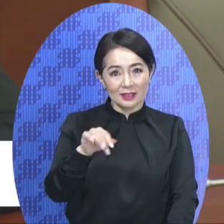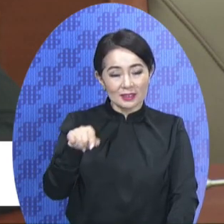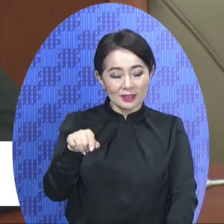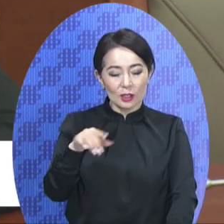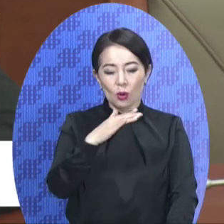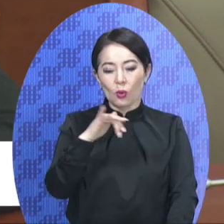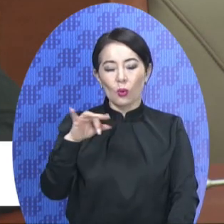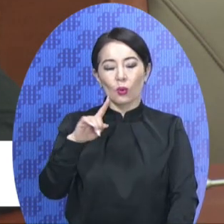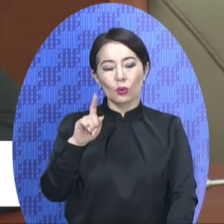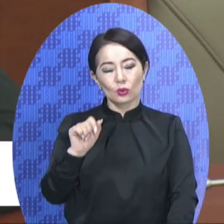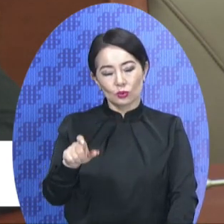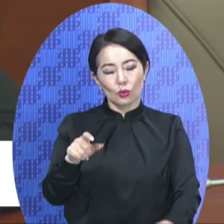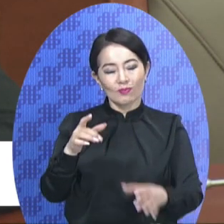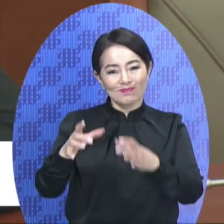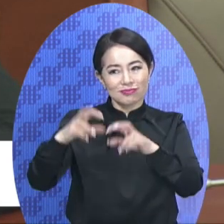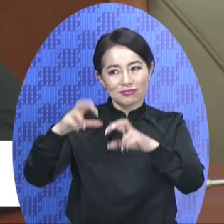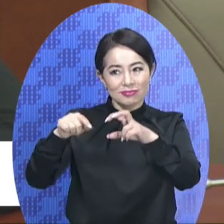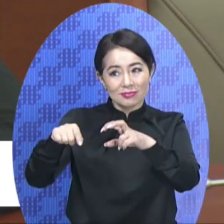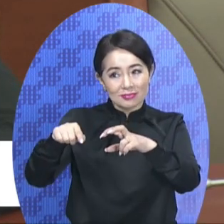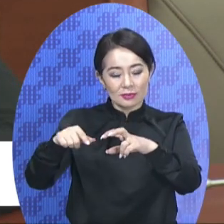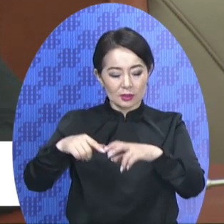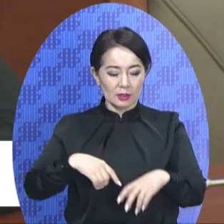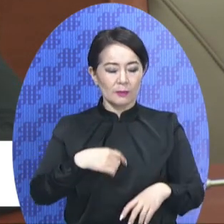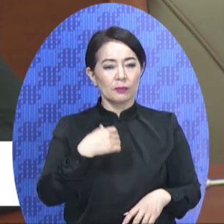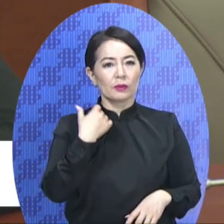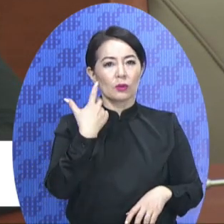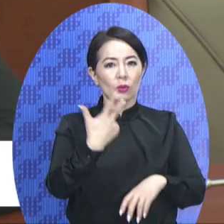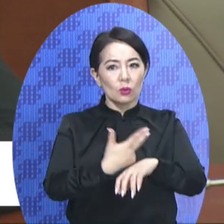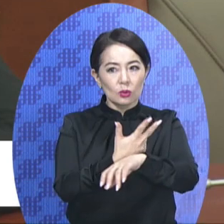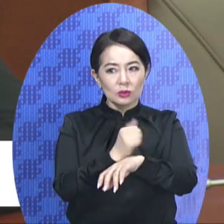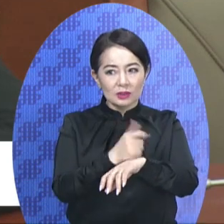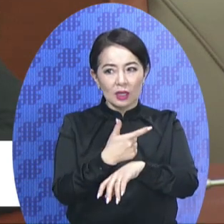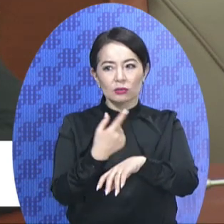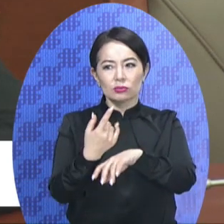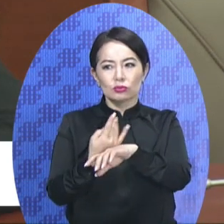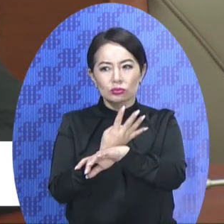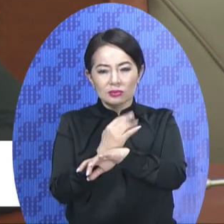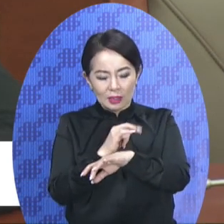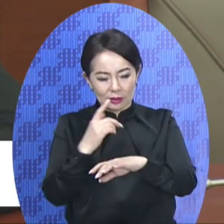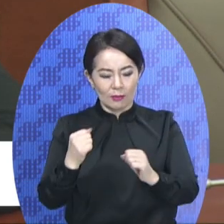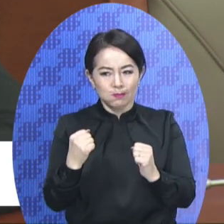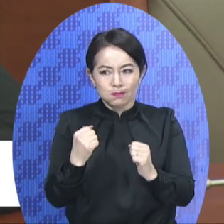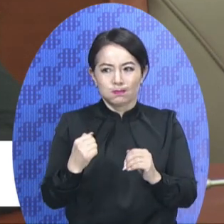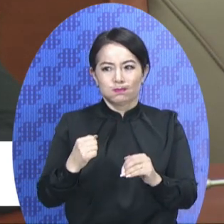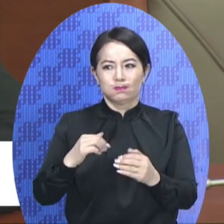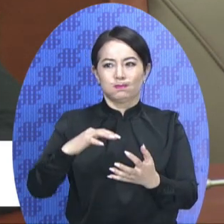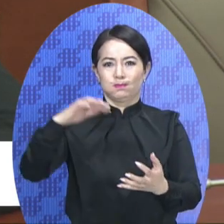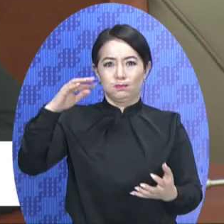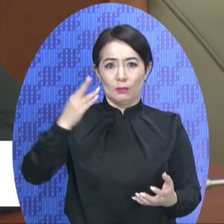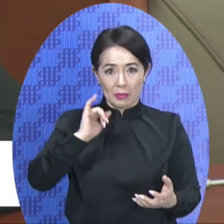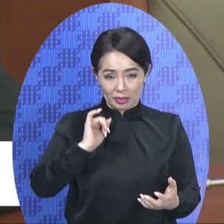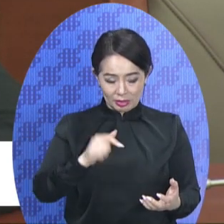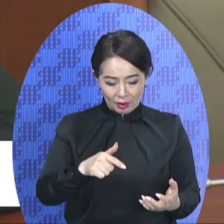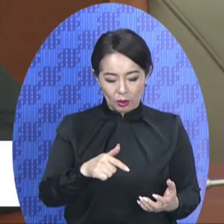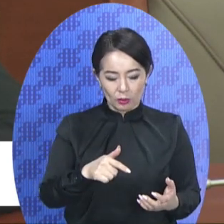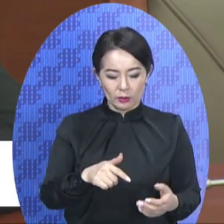уурын турбинууд эднэр бол 3-4 цаг болж иж энэ хэмжээний чадлыг өсгөдөг. Тийм